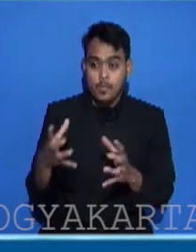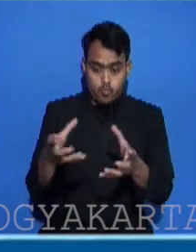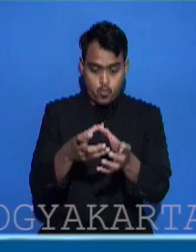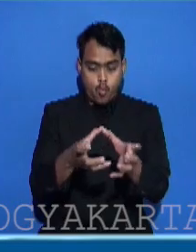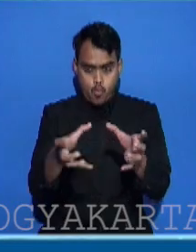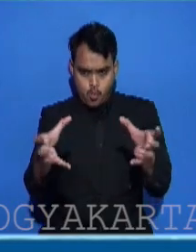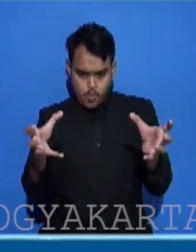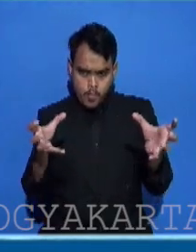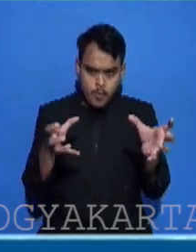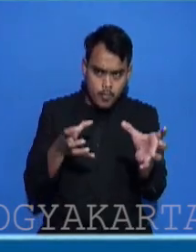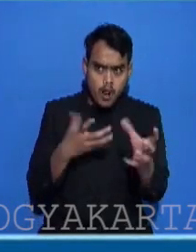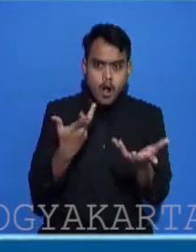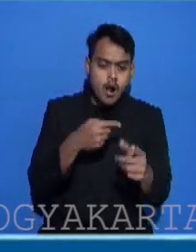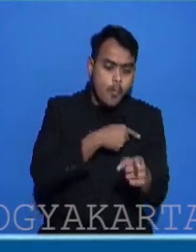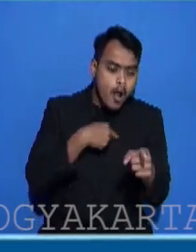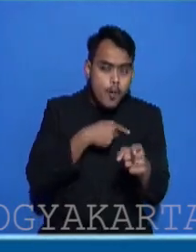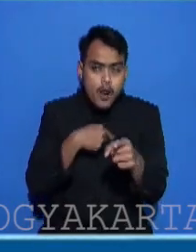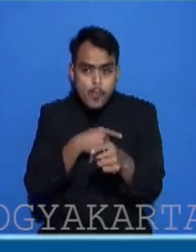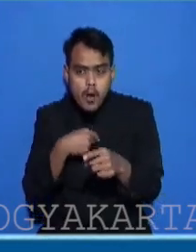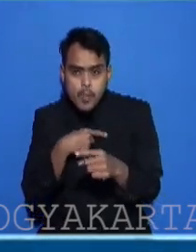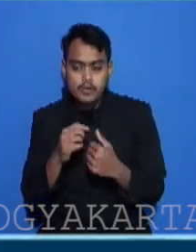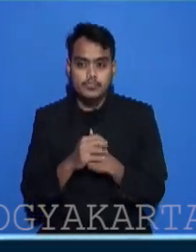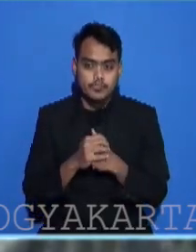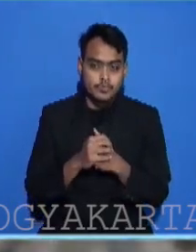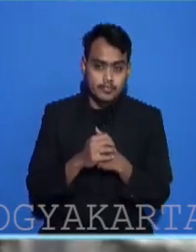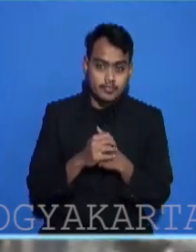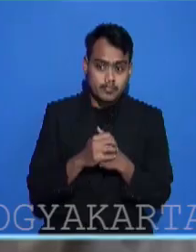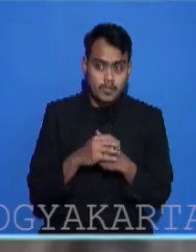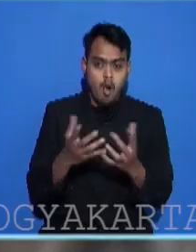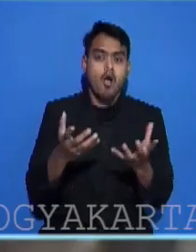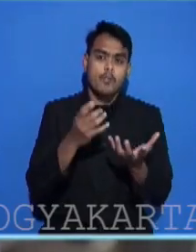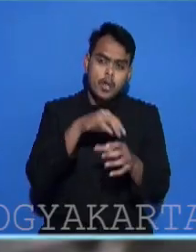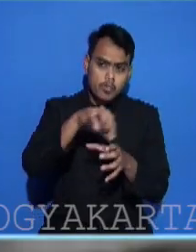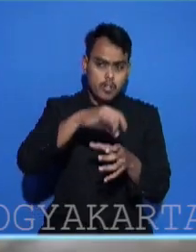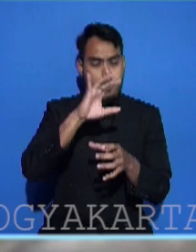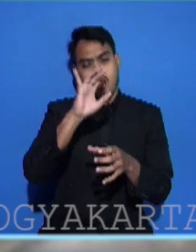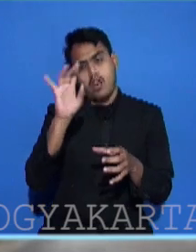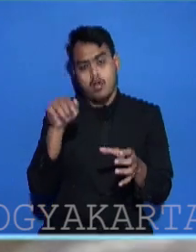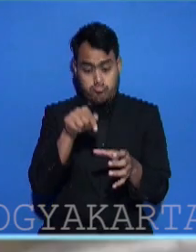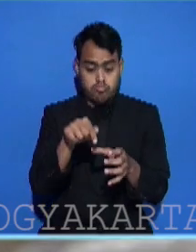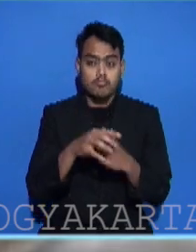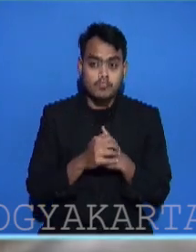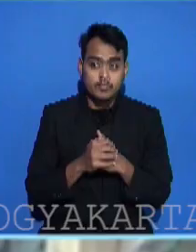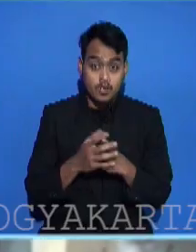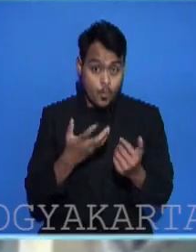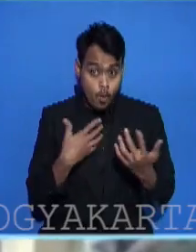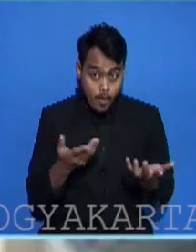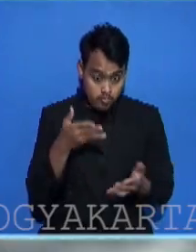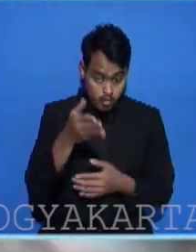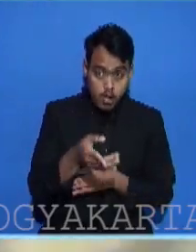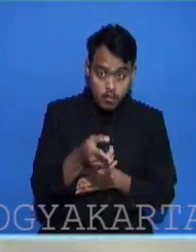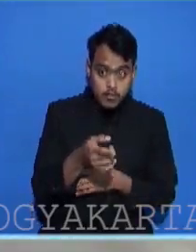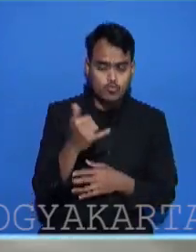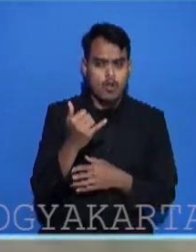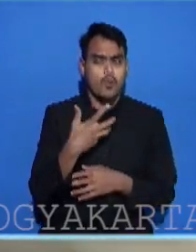saking papanami, ringgit sarta pernak-pernik sanesipun. Menawi panjenengan nembe ngindangi lalatan Ngayogyakarta lan badhe